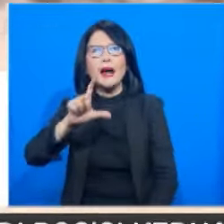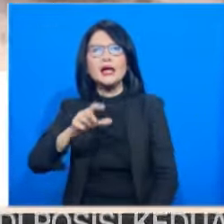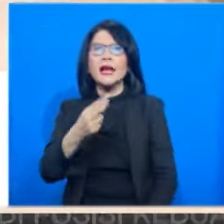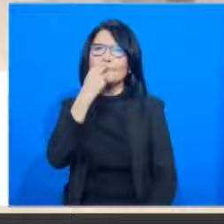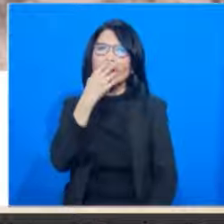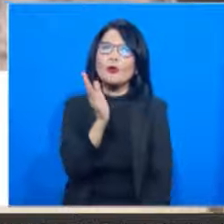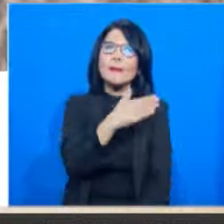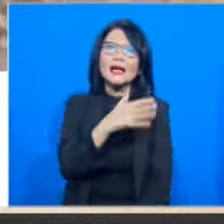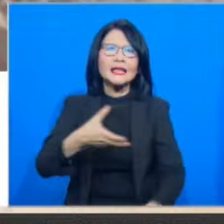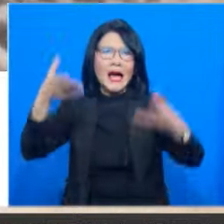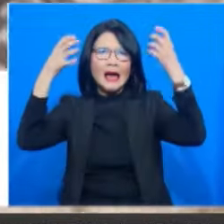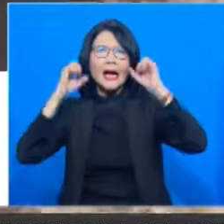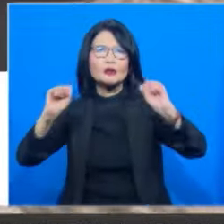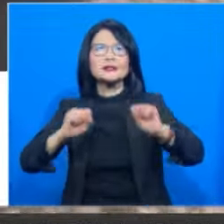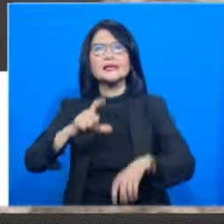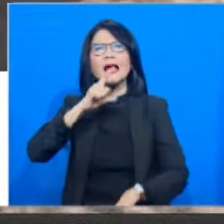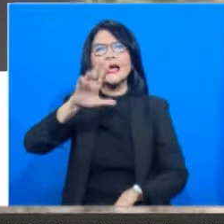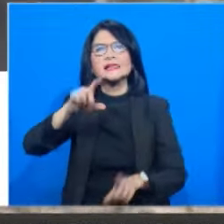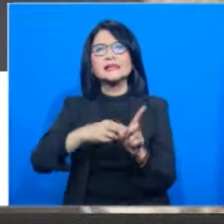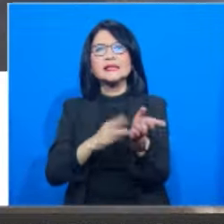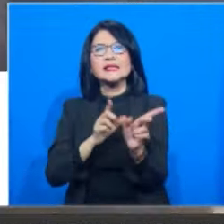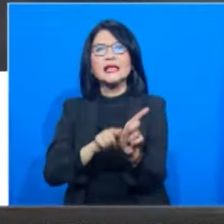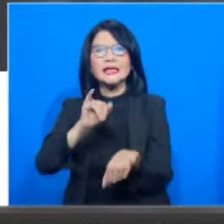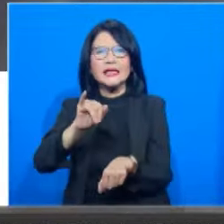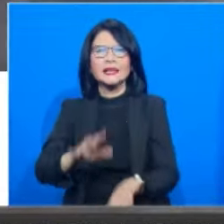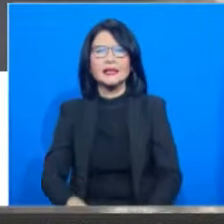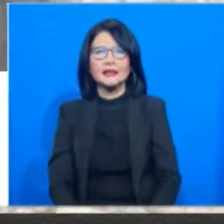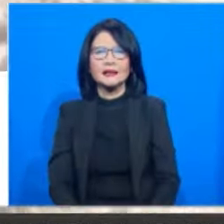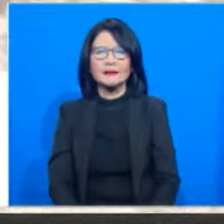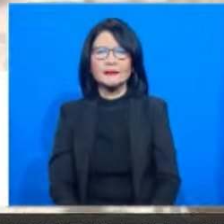Bandung Barat, Garut, dan Cileunyi. Tim Liputan, CNN Indonesia.